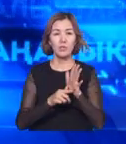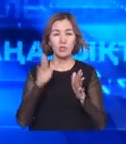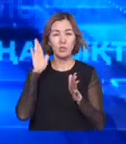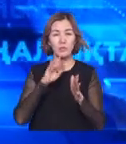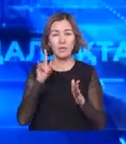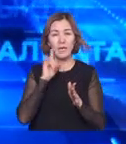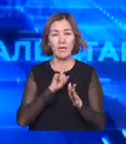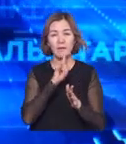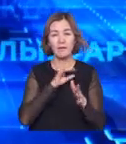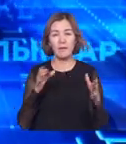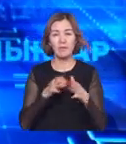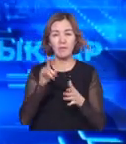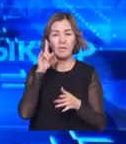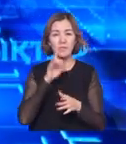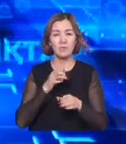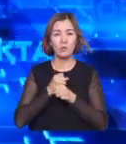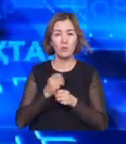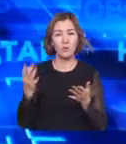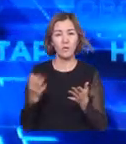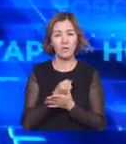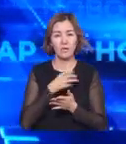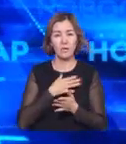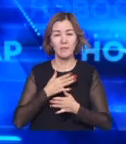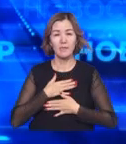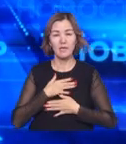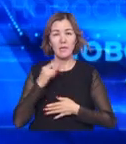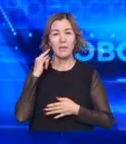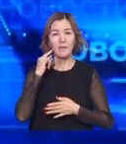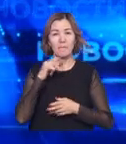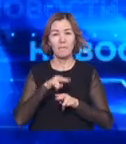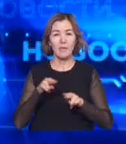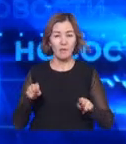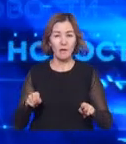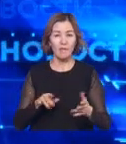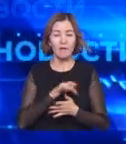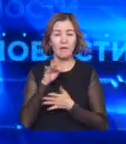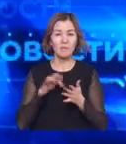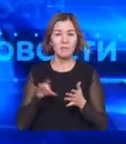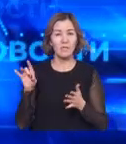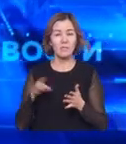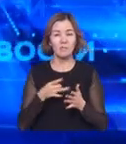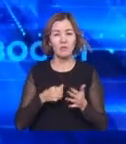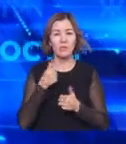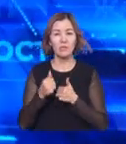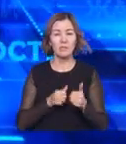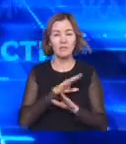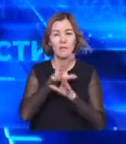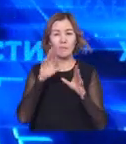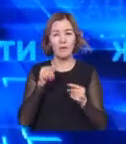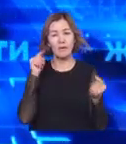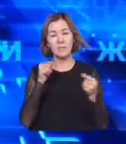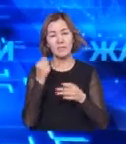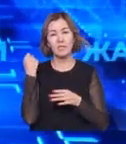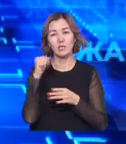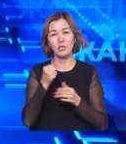Волейболдан жетсу әйелдер командасы Қазақстан кубогының егер атанды. Жерлестеріміз Петропавл қаласында өткен республикалық жарыста